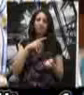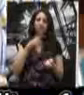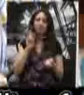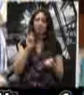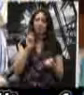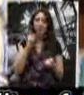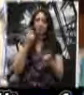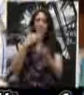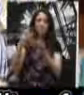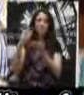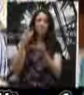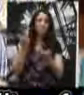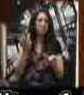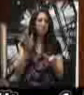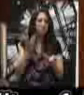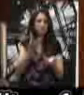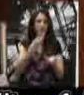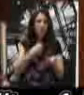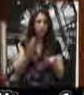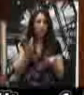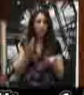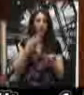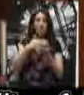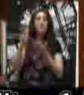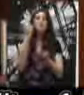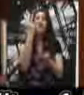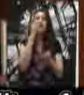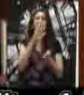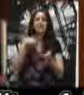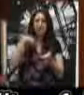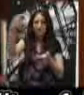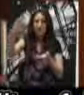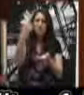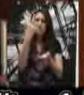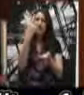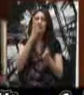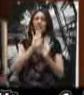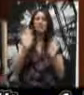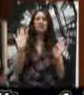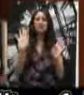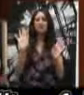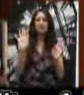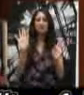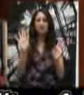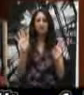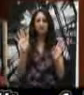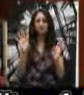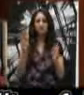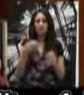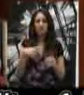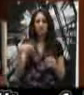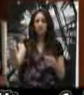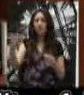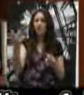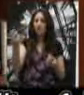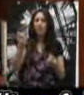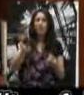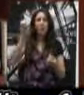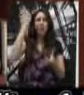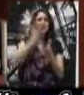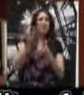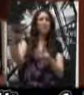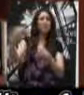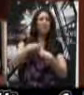يعني ولا في الاول كنت بتسددي وبعدين يعني سددت مرتين بس. وجيت ان انا ايه مثلا اساله الحاجه دي كنت بتديها